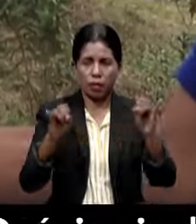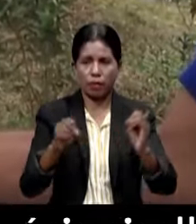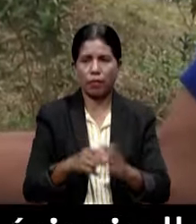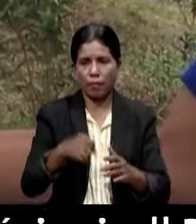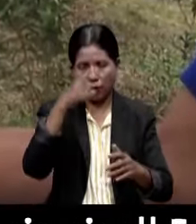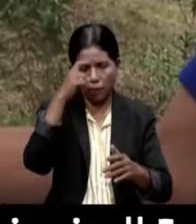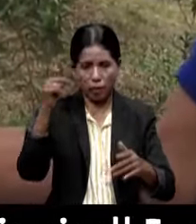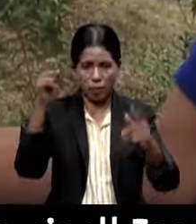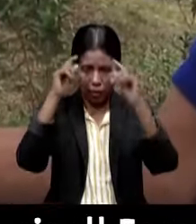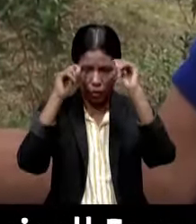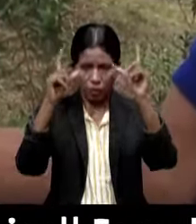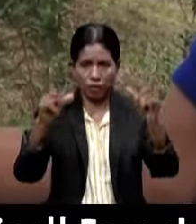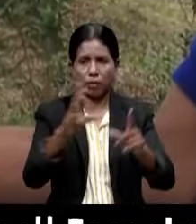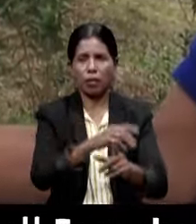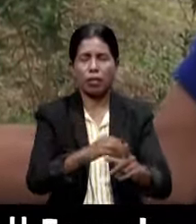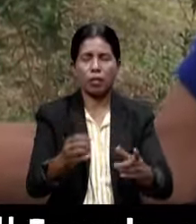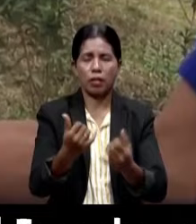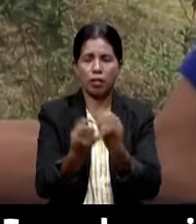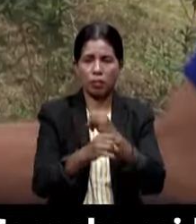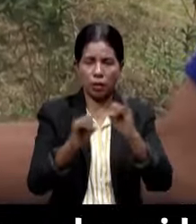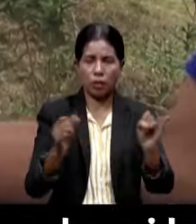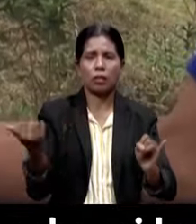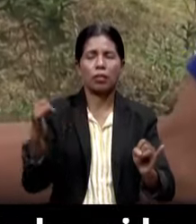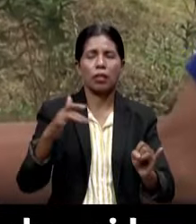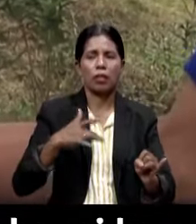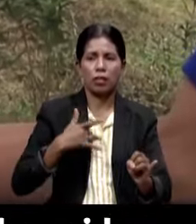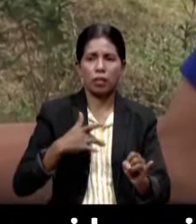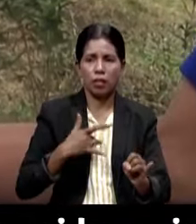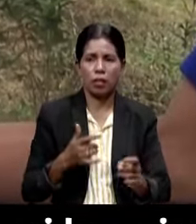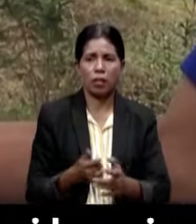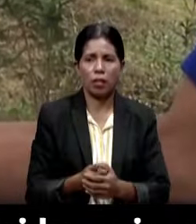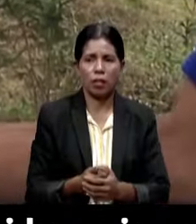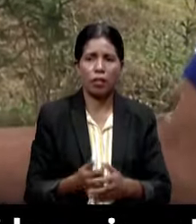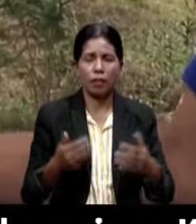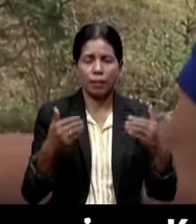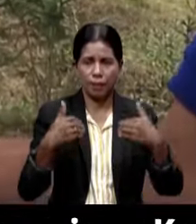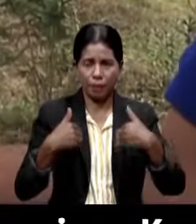tambah tim leste kuwa antiona sir sempi ida